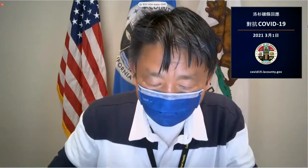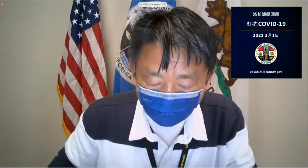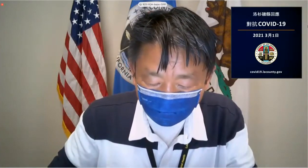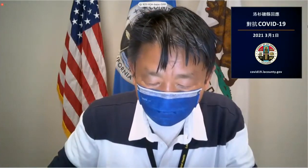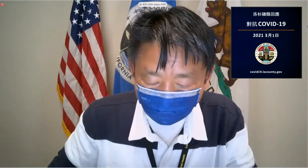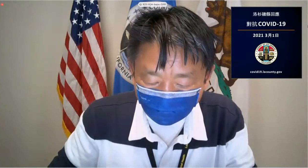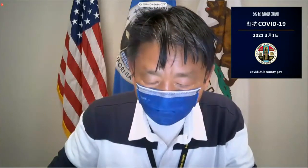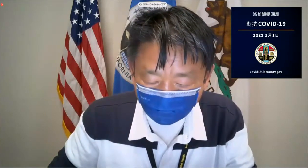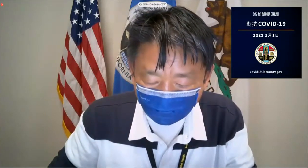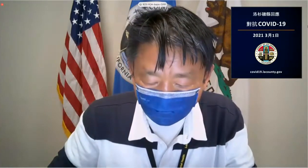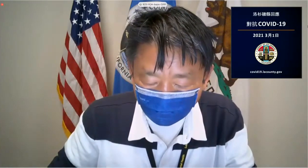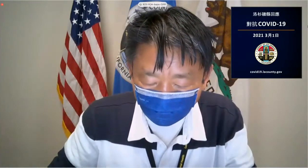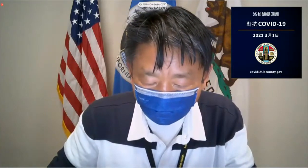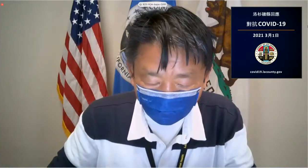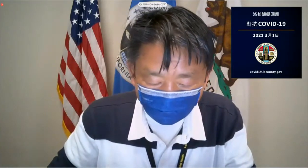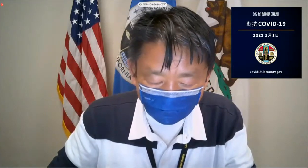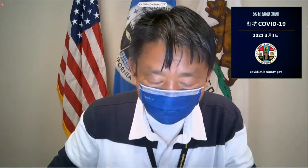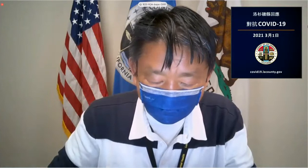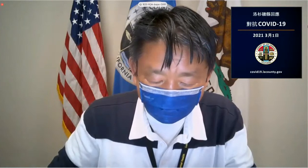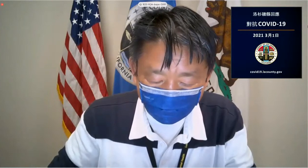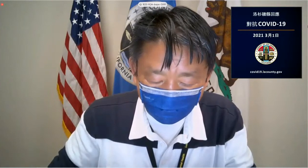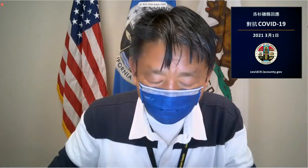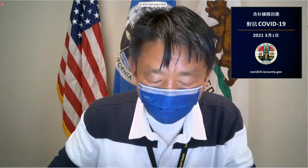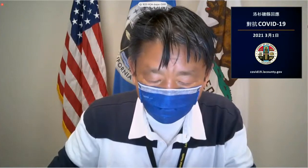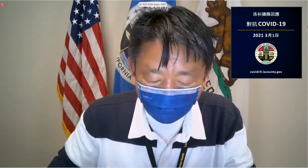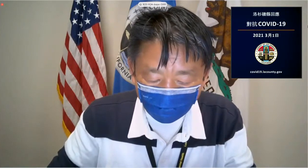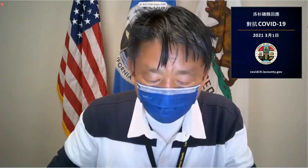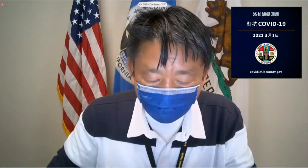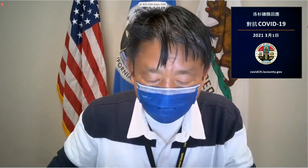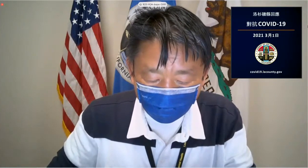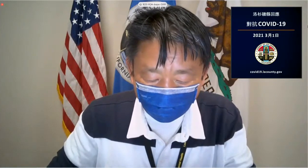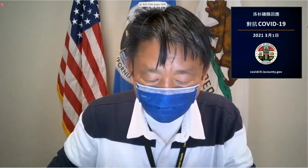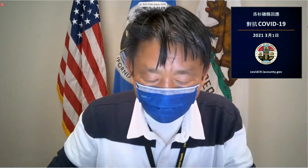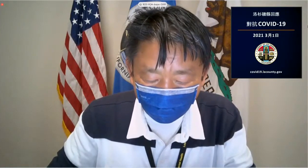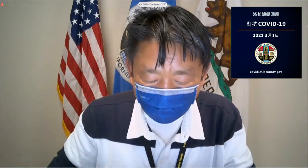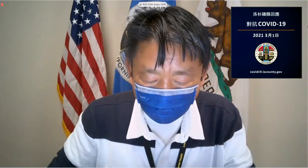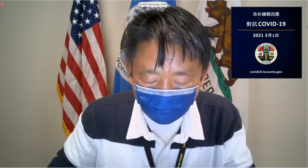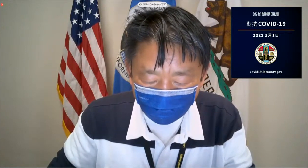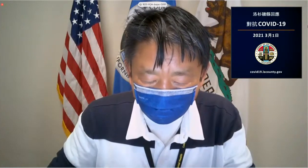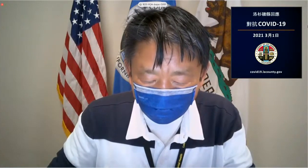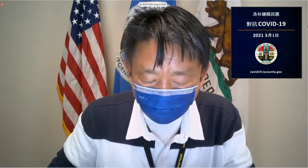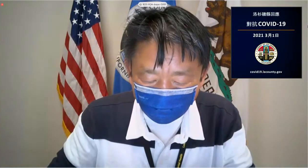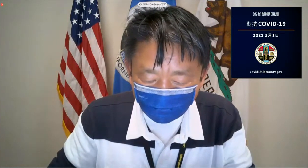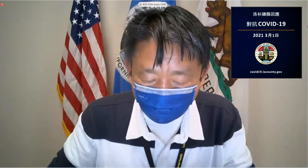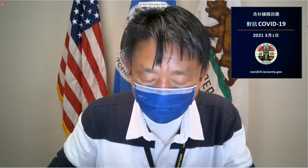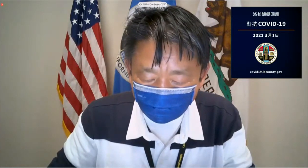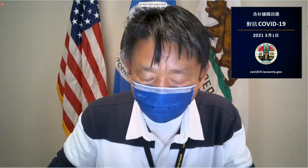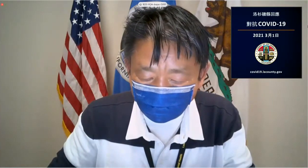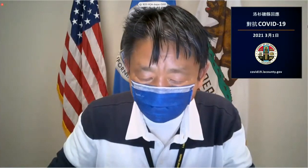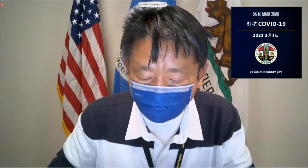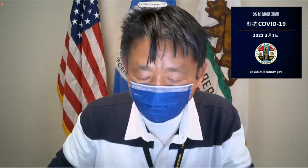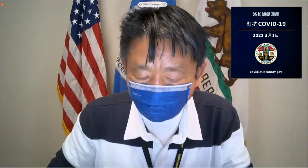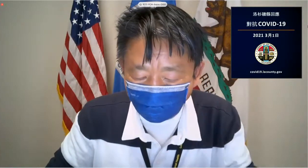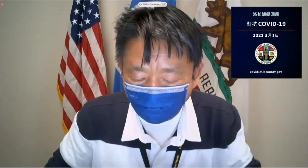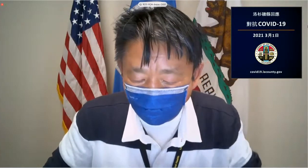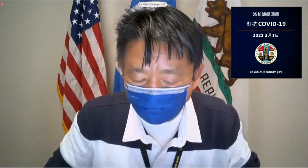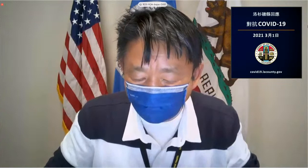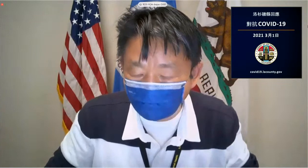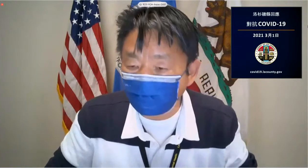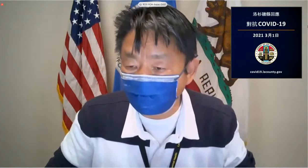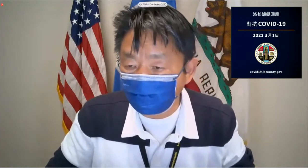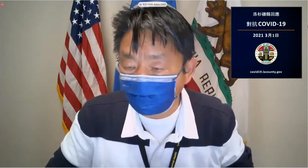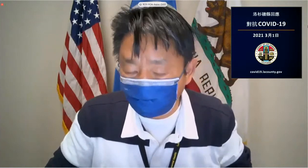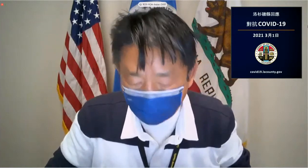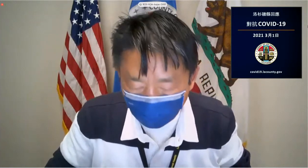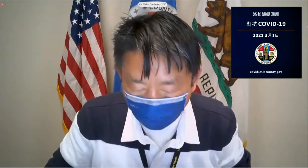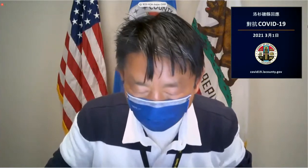县居民抗疫不懈的努力和保护洛县居民的健康。今天我会为大家更新公共卫生局为阻止新冠病毒的传